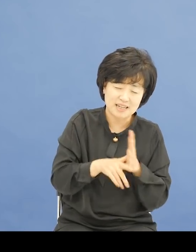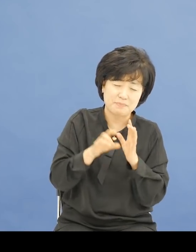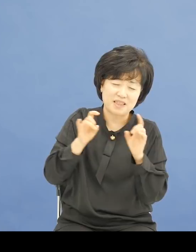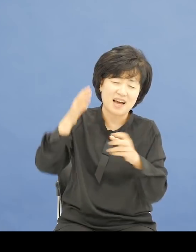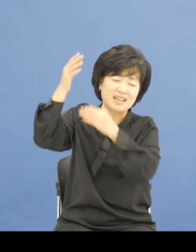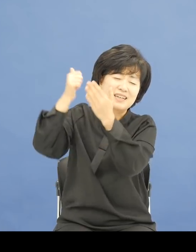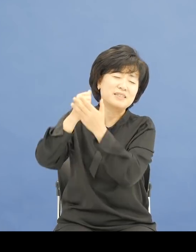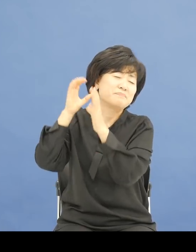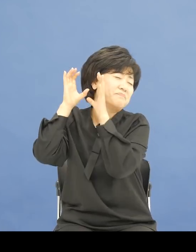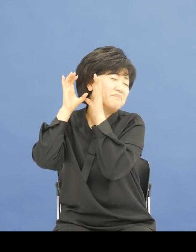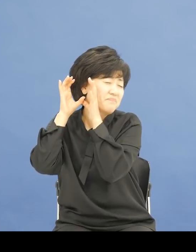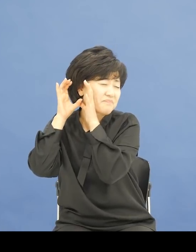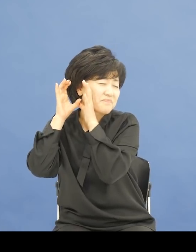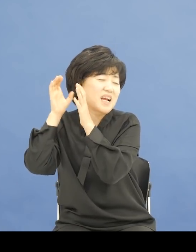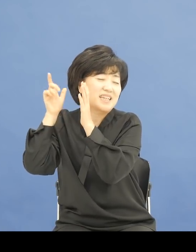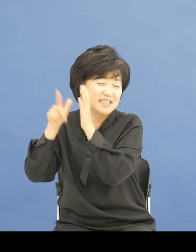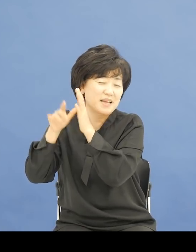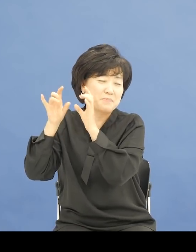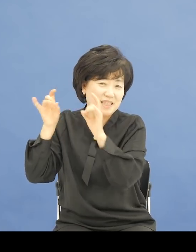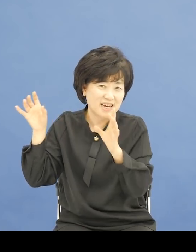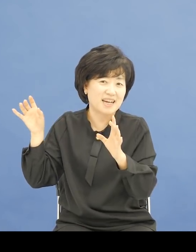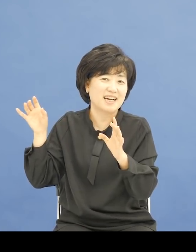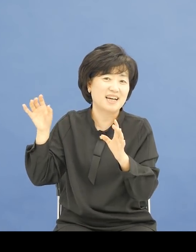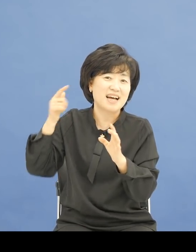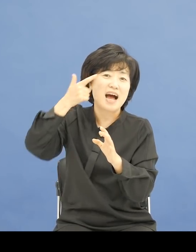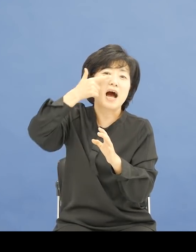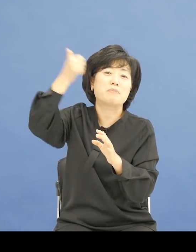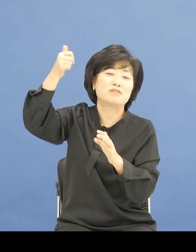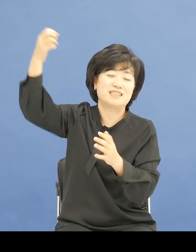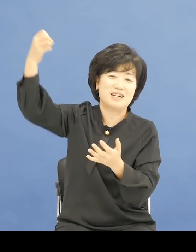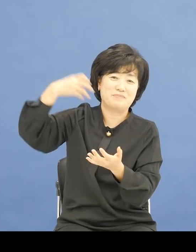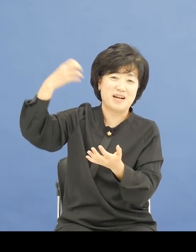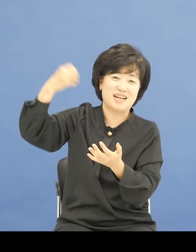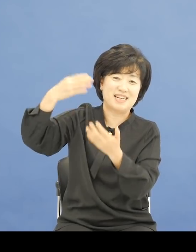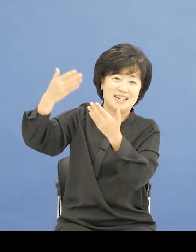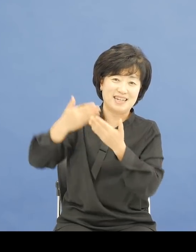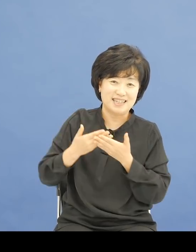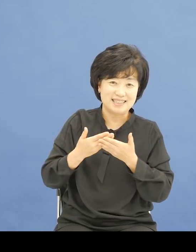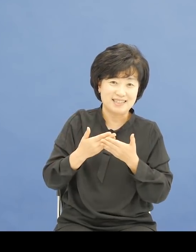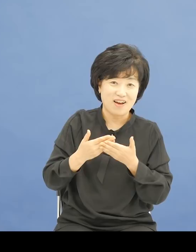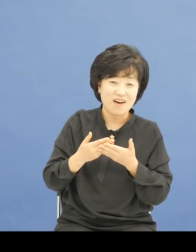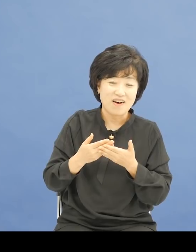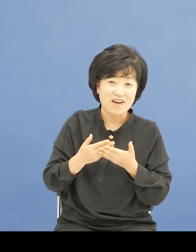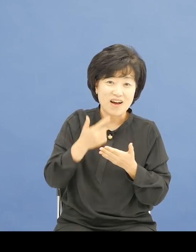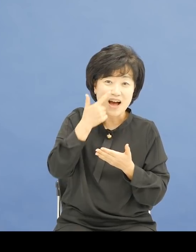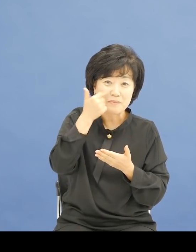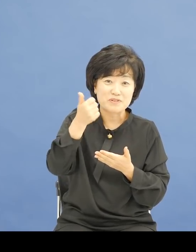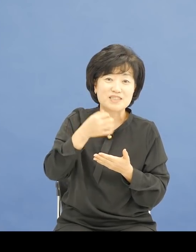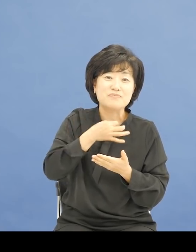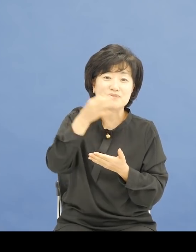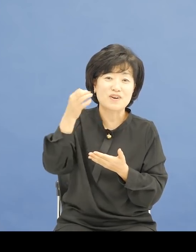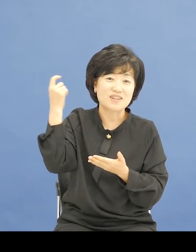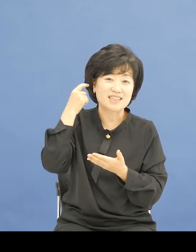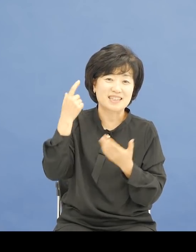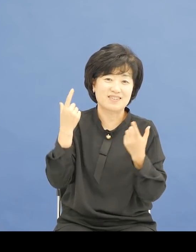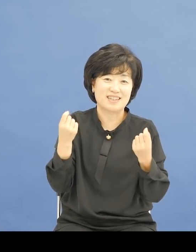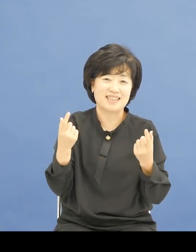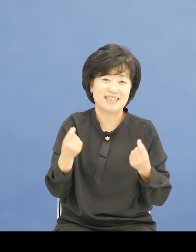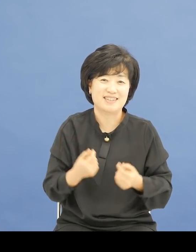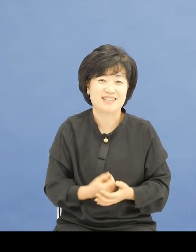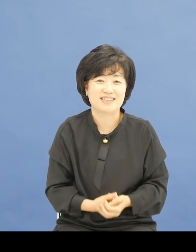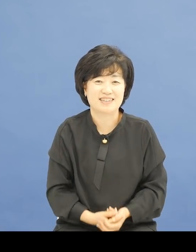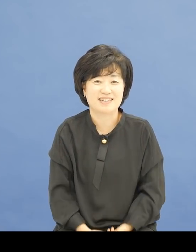때 하나님 저에게 말씀해 주세요라고 할 때마다 이 네임 스토리를 읽으면 네, 저절로 하나님의 음성이 들릴 것 같아요. 정말 그럴 것